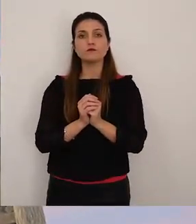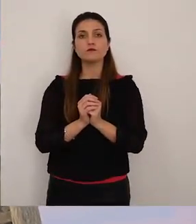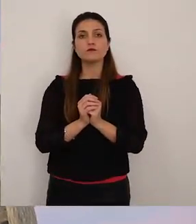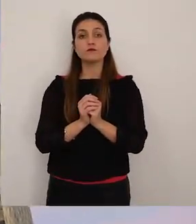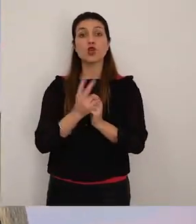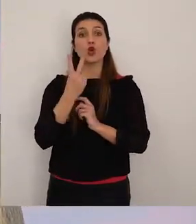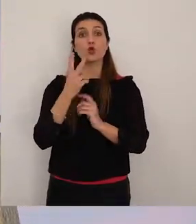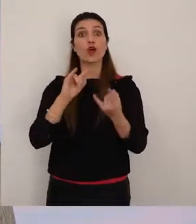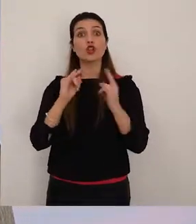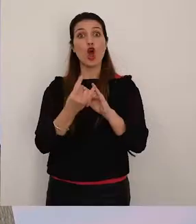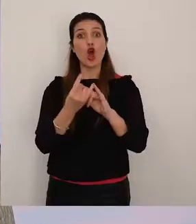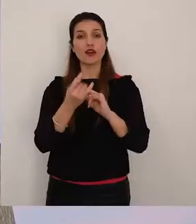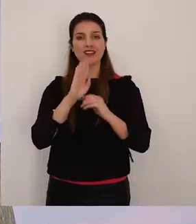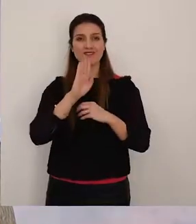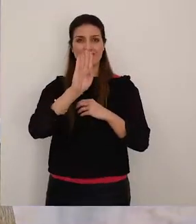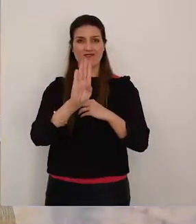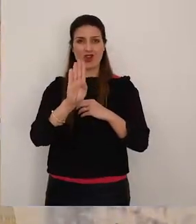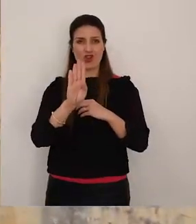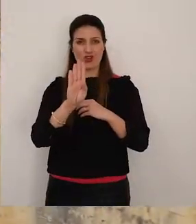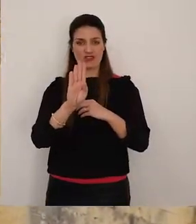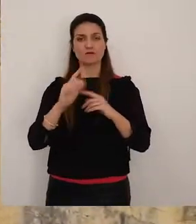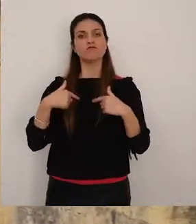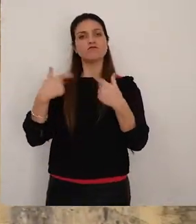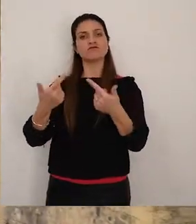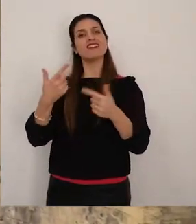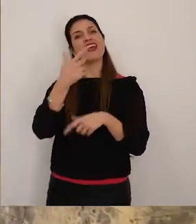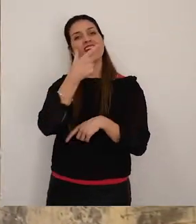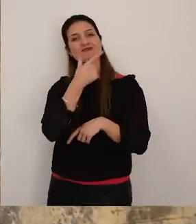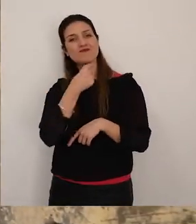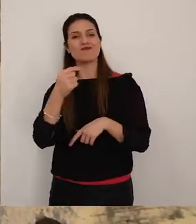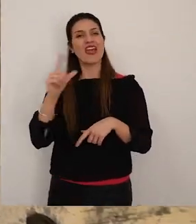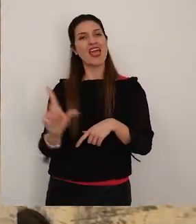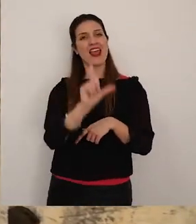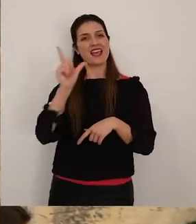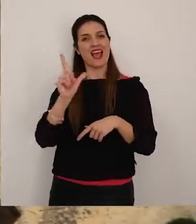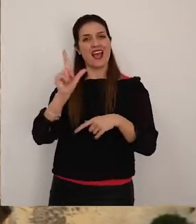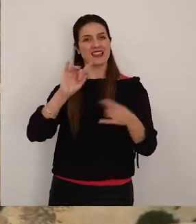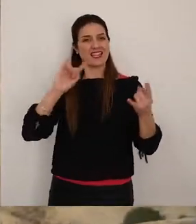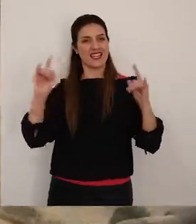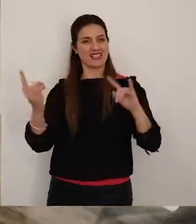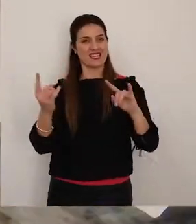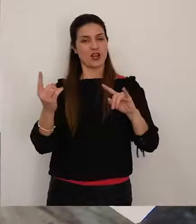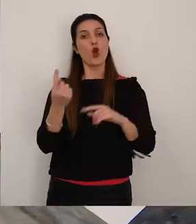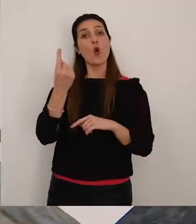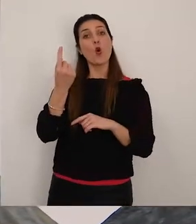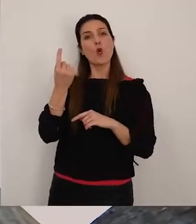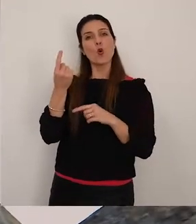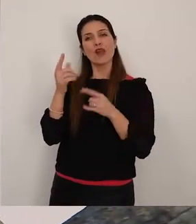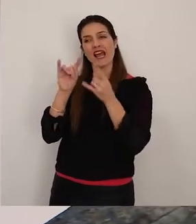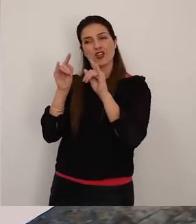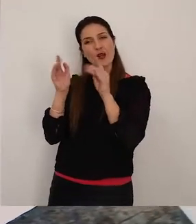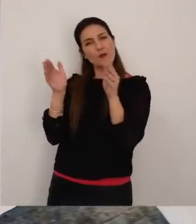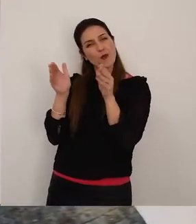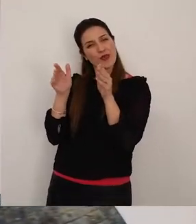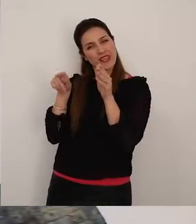Le due torri frontali donano eleganza e sontuosità all'intera struttura. Quella meno prominente, ma anche più antica,